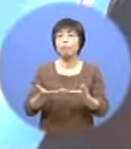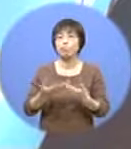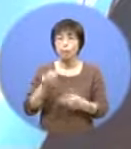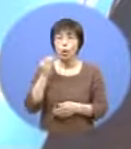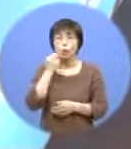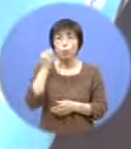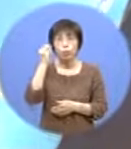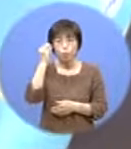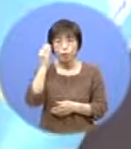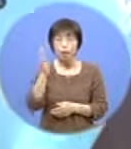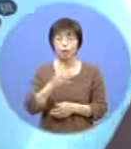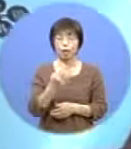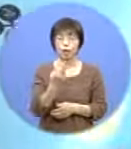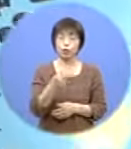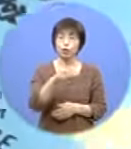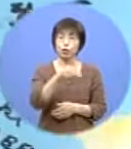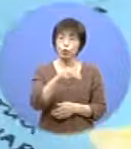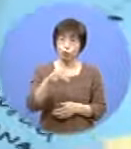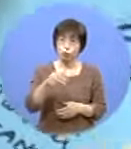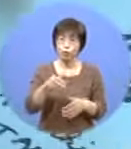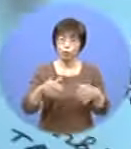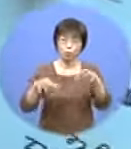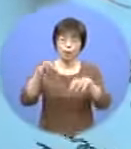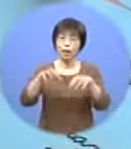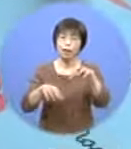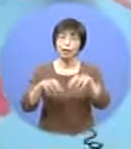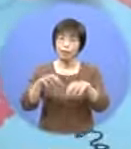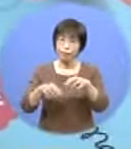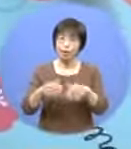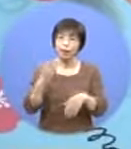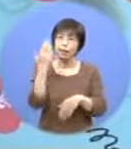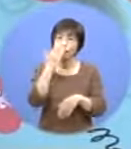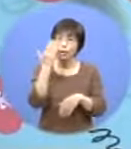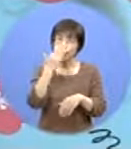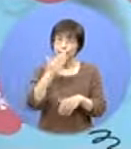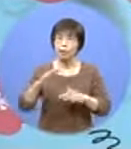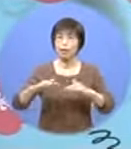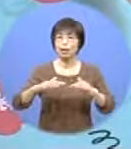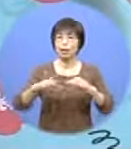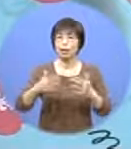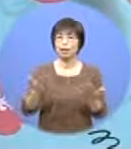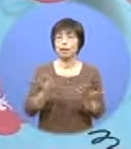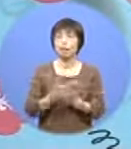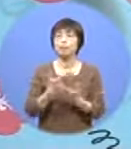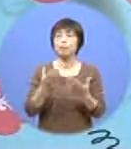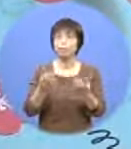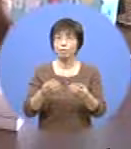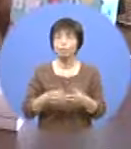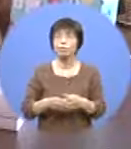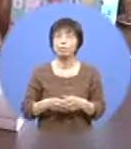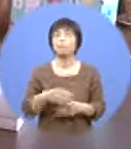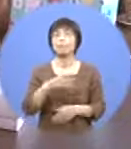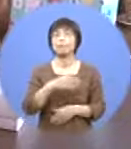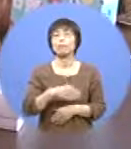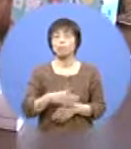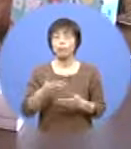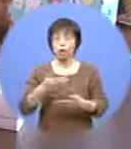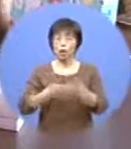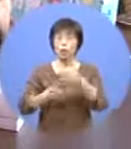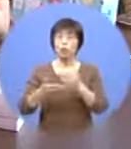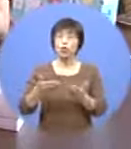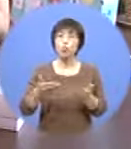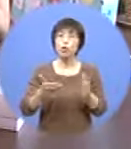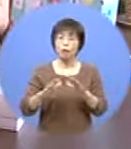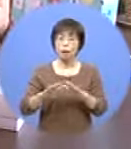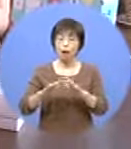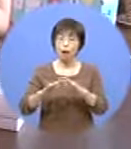か柚子とかの入っているカラフルなデザインで作らせていただきました。 なるほど。そしてこの包み紙を